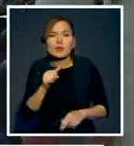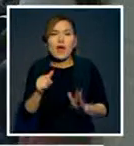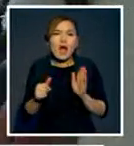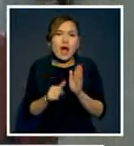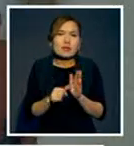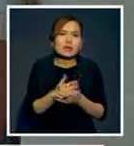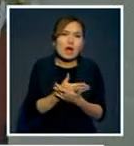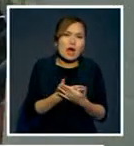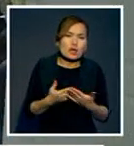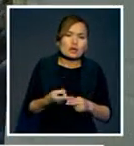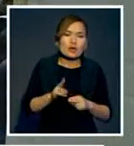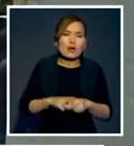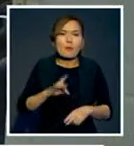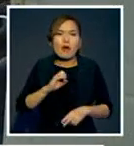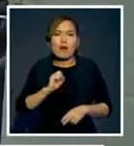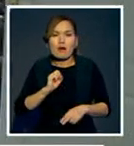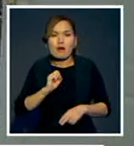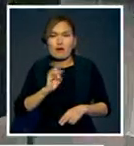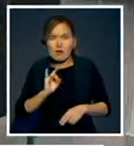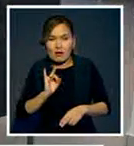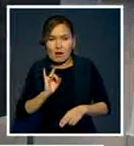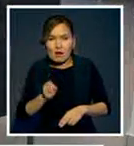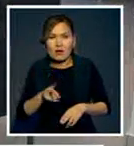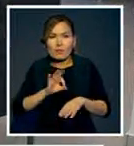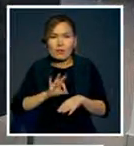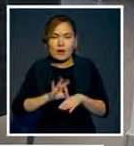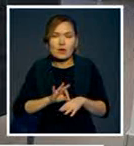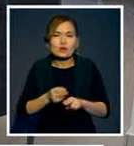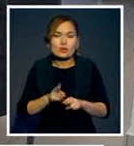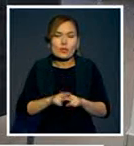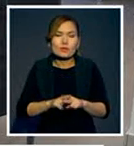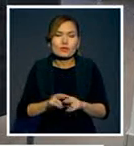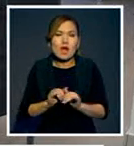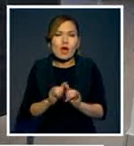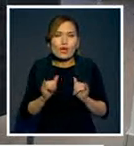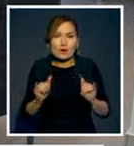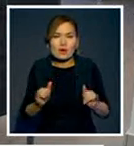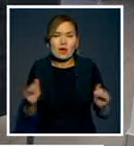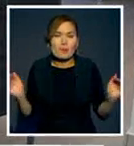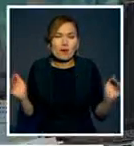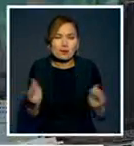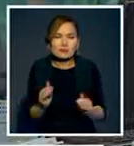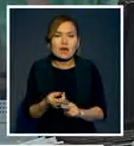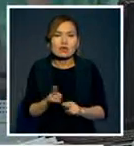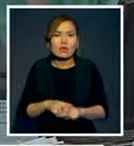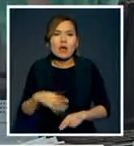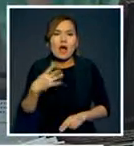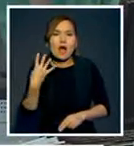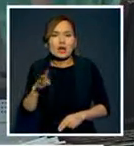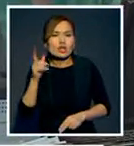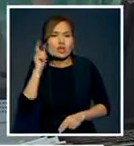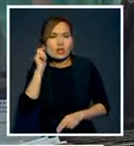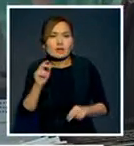түрлі органның қатерлі ісігін дер кезінде анықтау үшін 40 жастан кейін тексеріліп тұру өте маңызды екені айтылды. Қазір